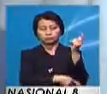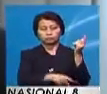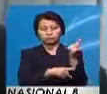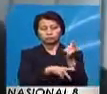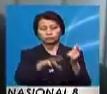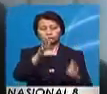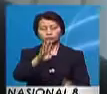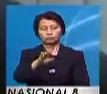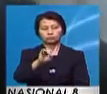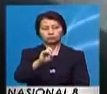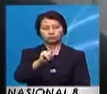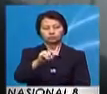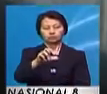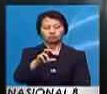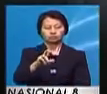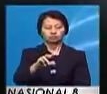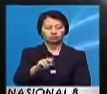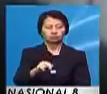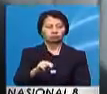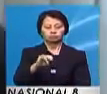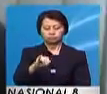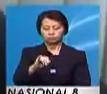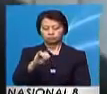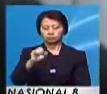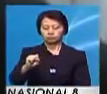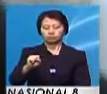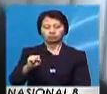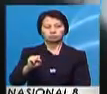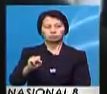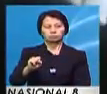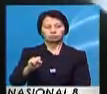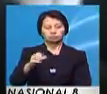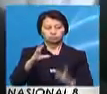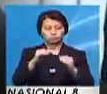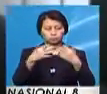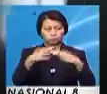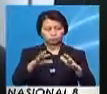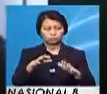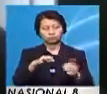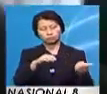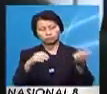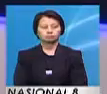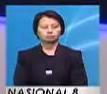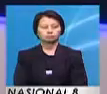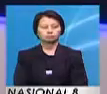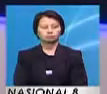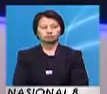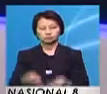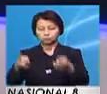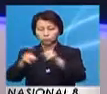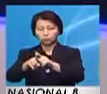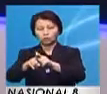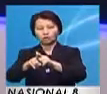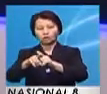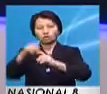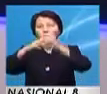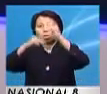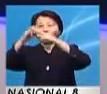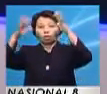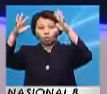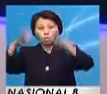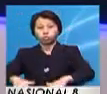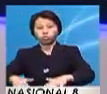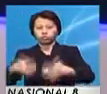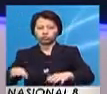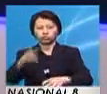Bagan Serai N. Surendran. Mesyuarat telah dipengerusikan sendiri Tan Sri Pandikar Amin. Tragedi runtuhan kondominium Highland